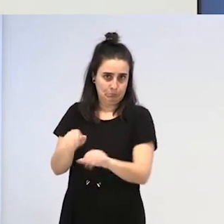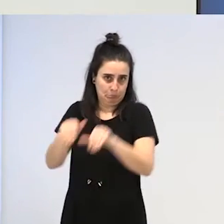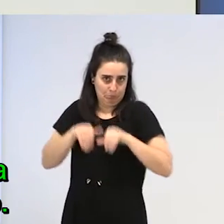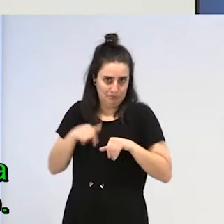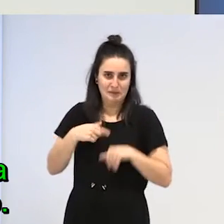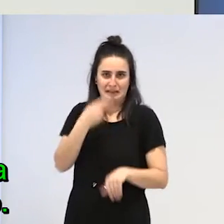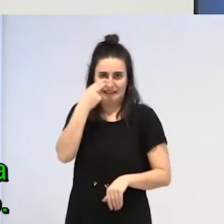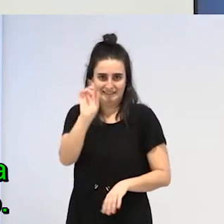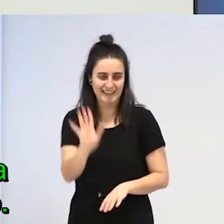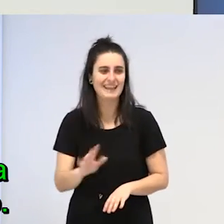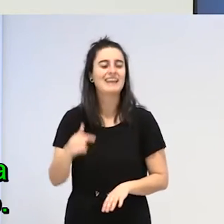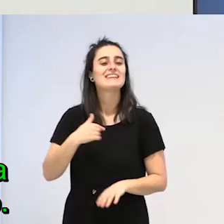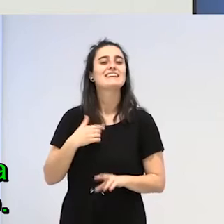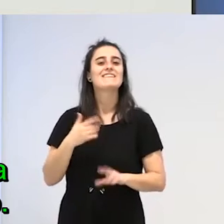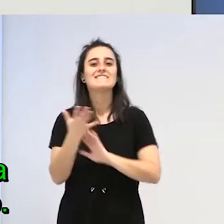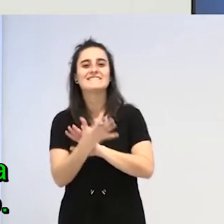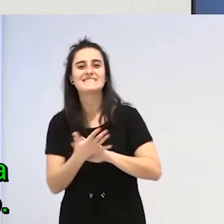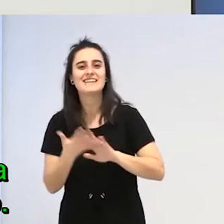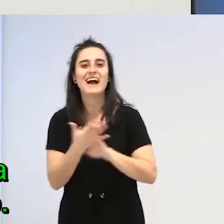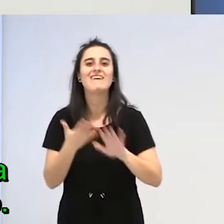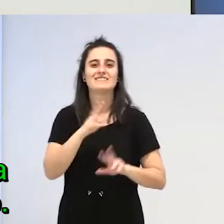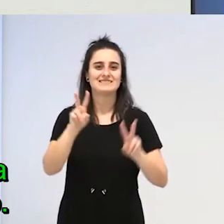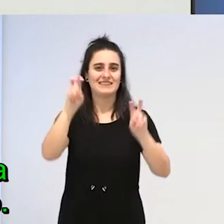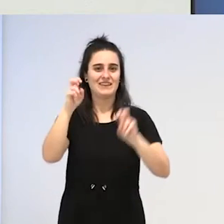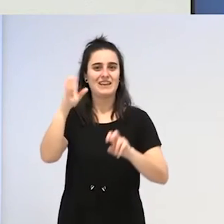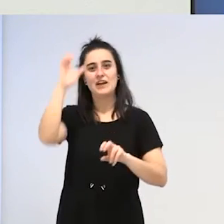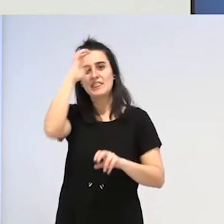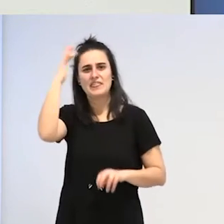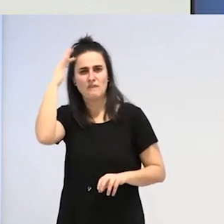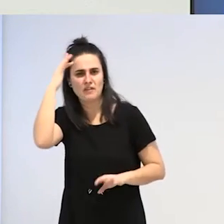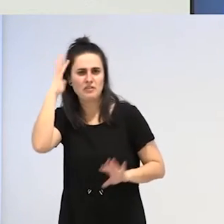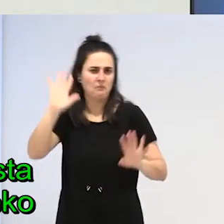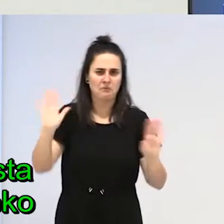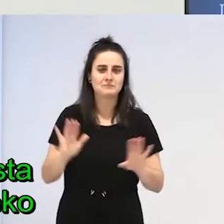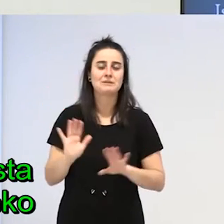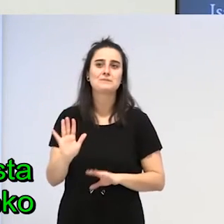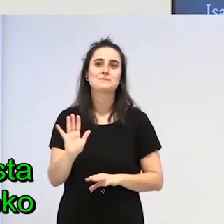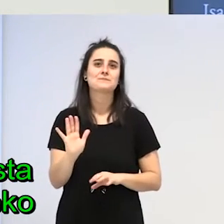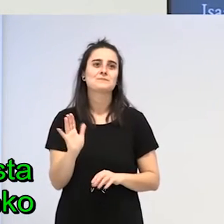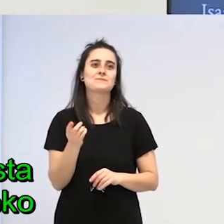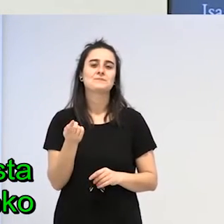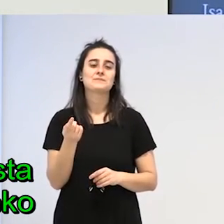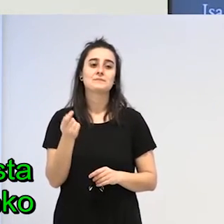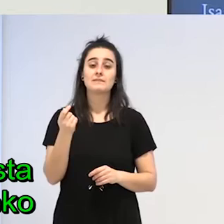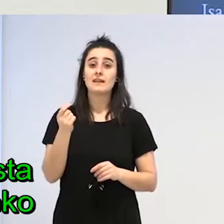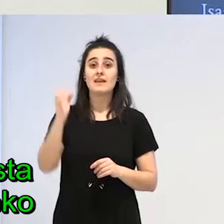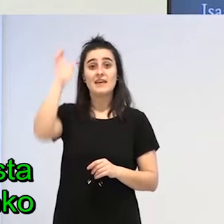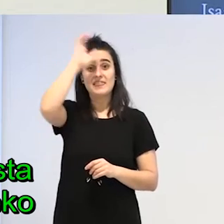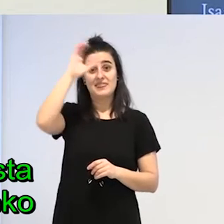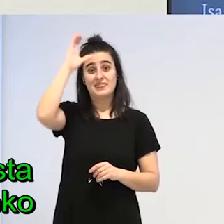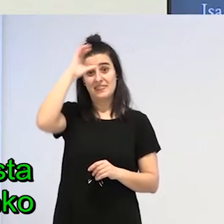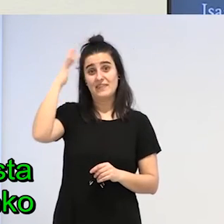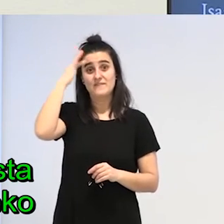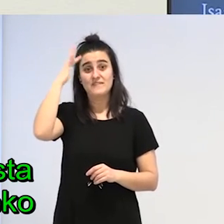interesatzen zientzia fikzioaren taxonomia eta hori guztia, baina bueno, hasteko zientzia fikzio